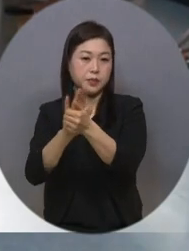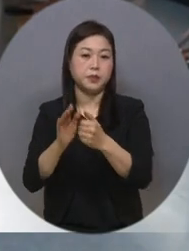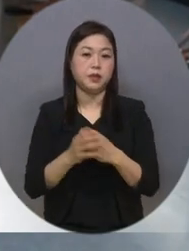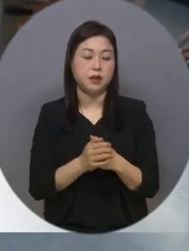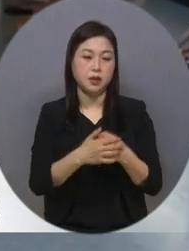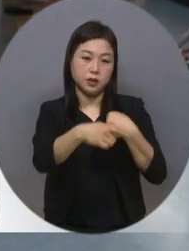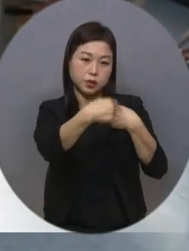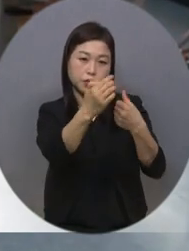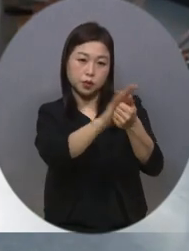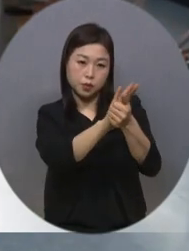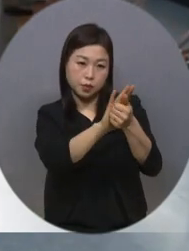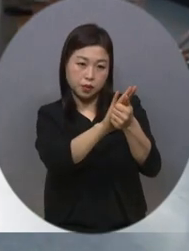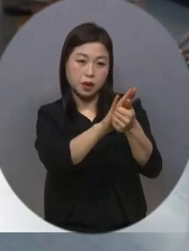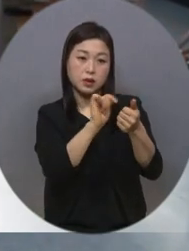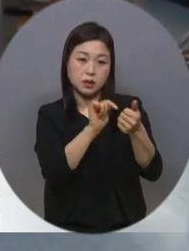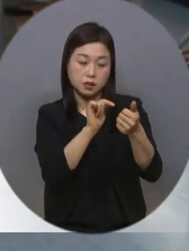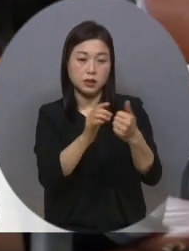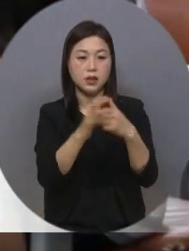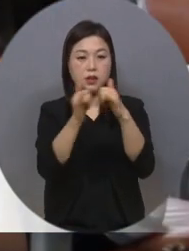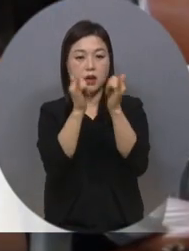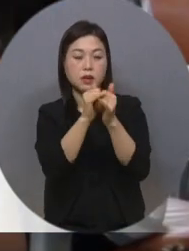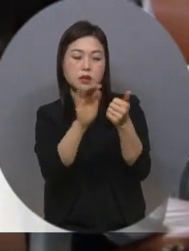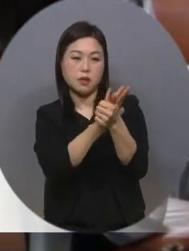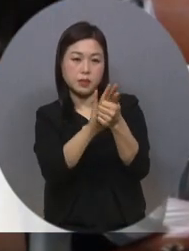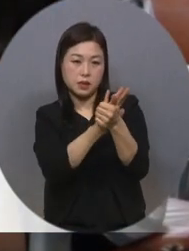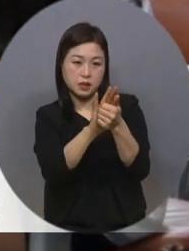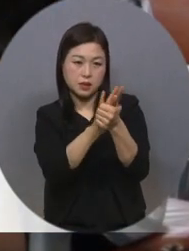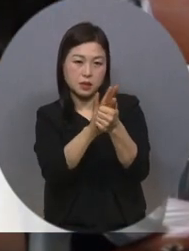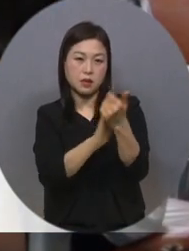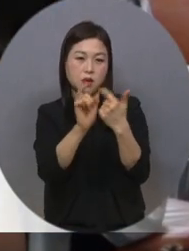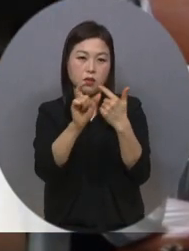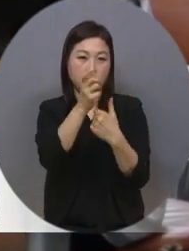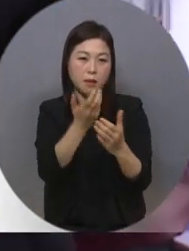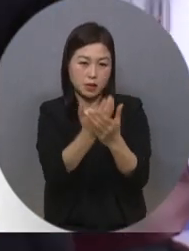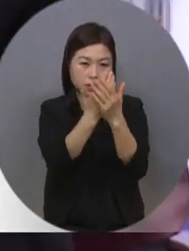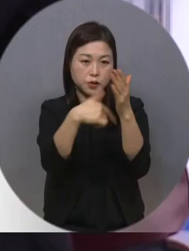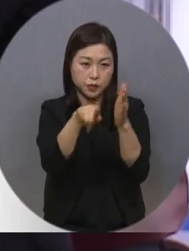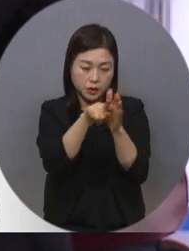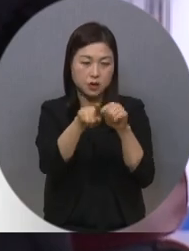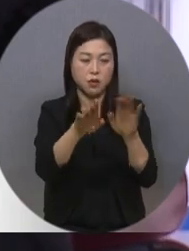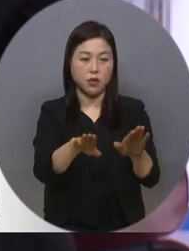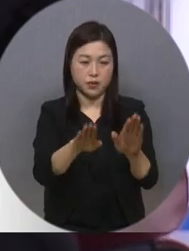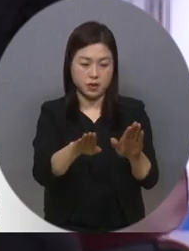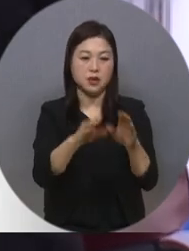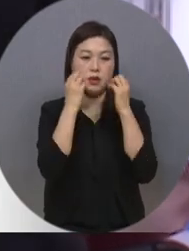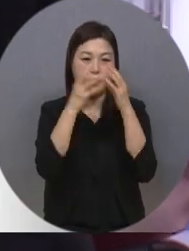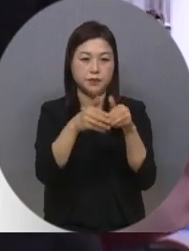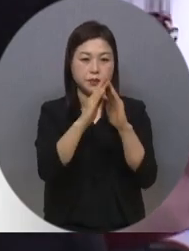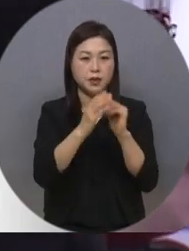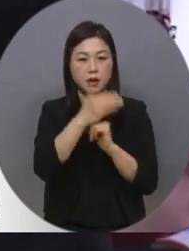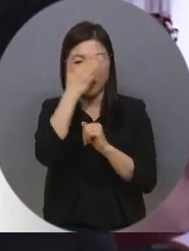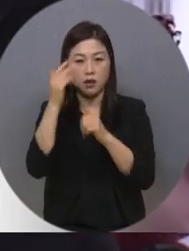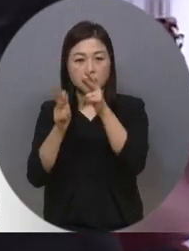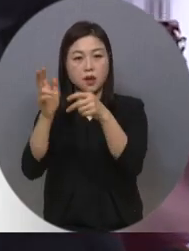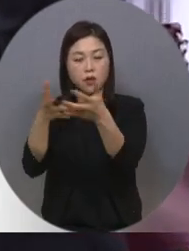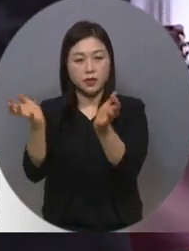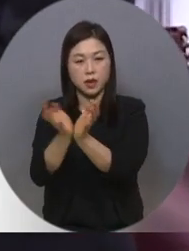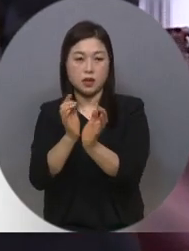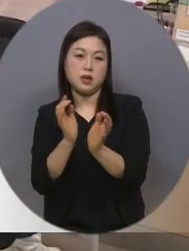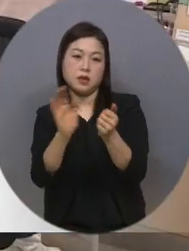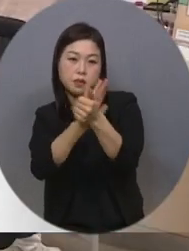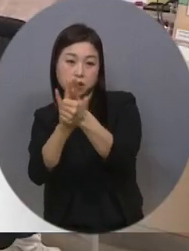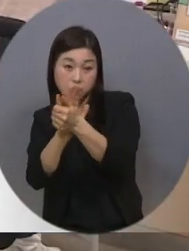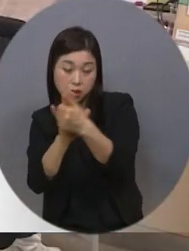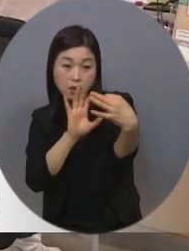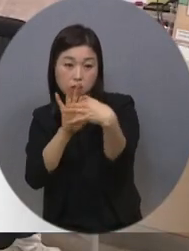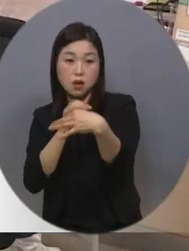돌봄 서비스가 사회서비스 고도화를 위해 올해부터 신설됐습니다. 청년사업단이 제공하는 서비스를 이용하고자 하는 지역